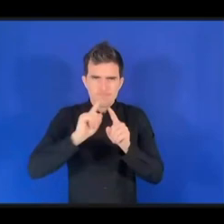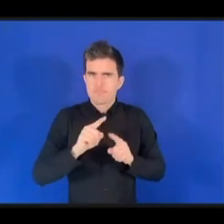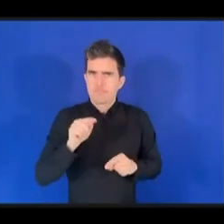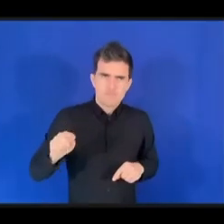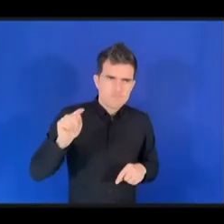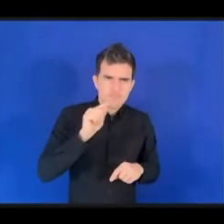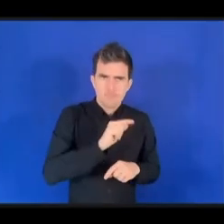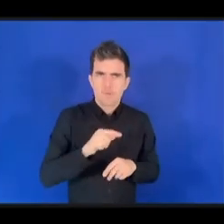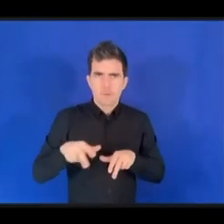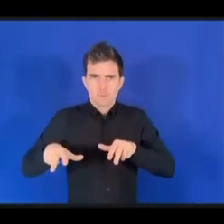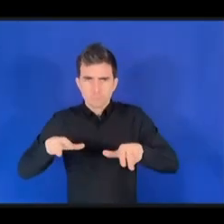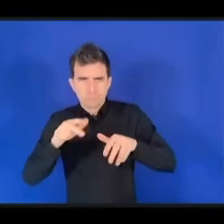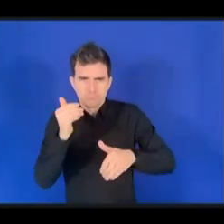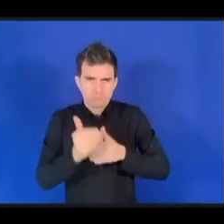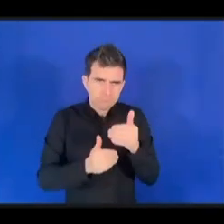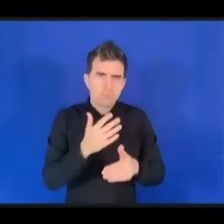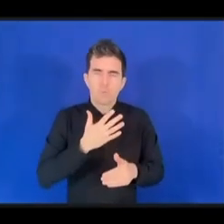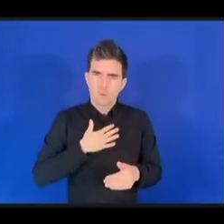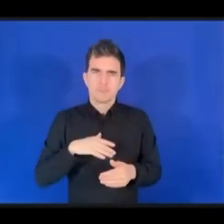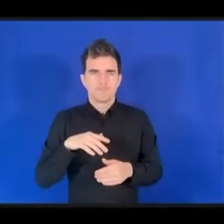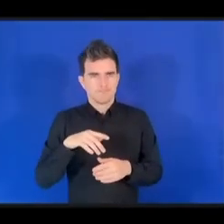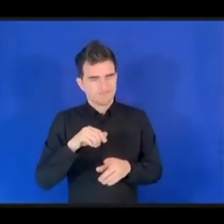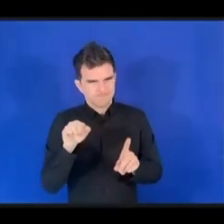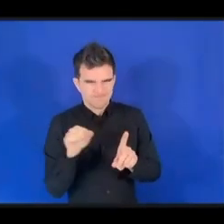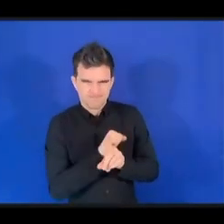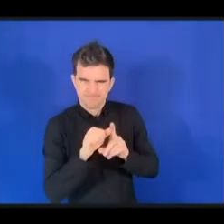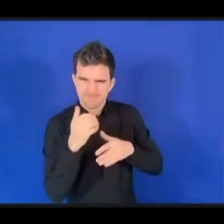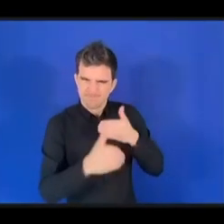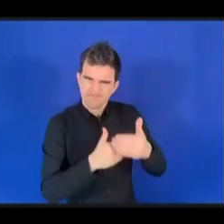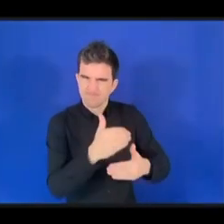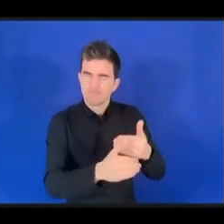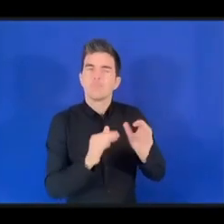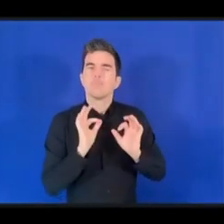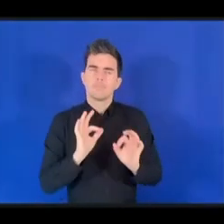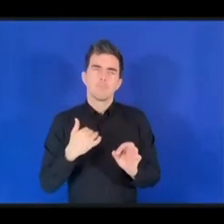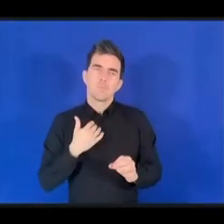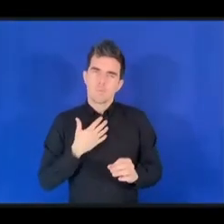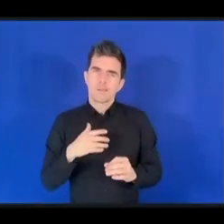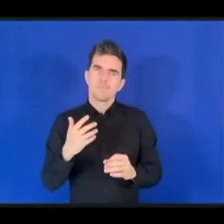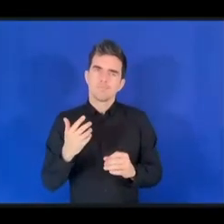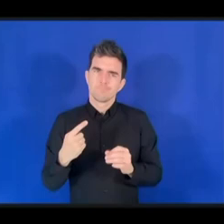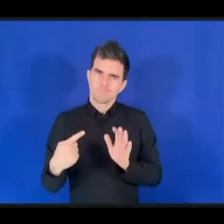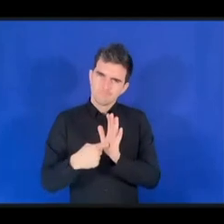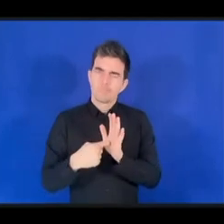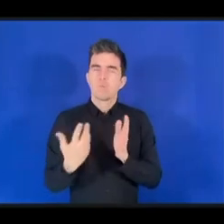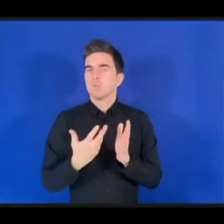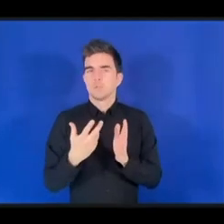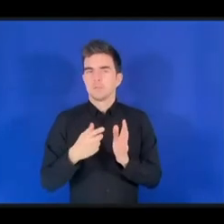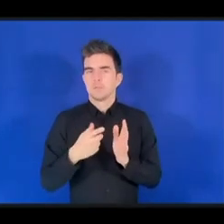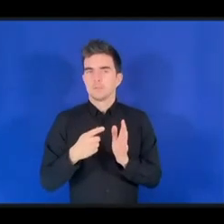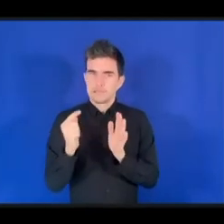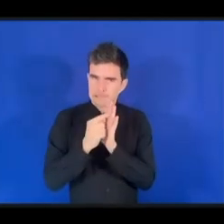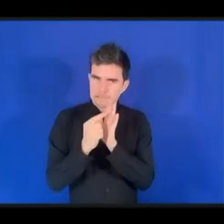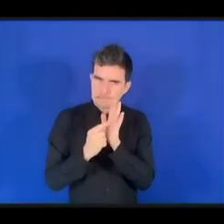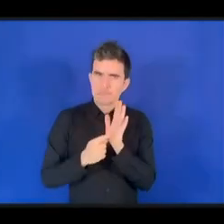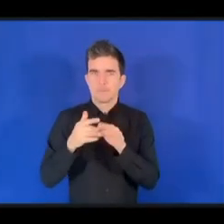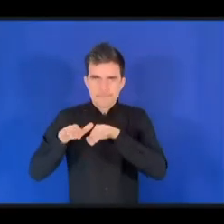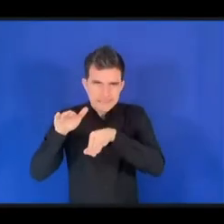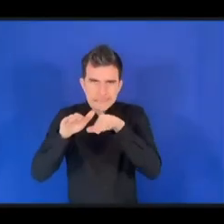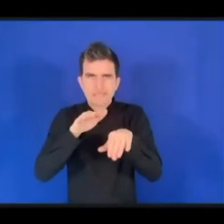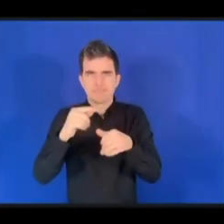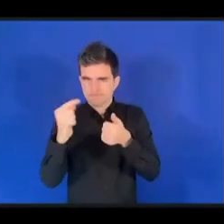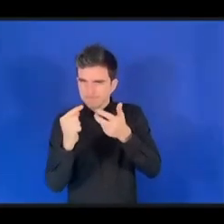を行う介護ということになります今後もデジタル協力のセッションにおいても市民